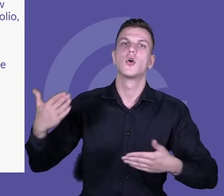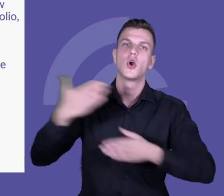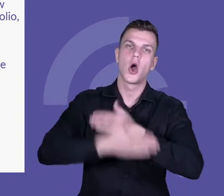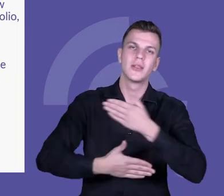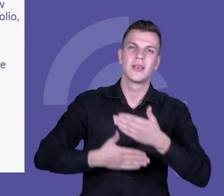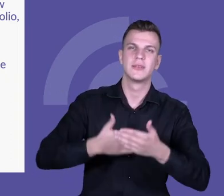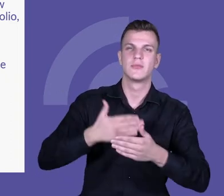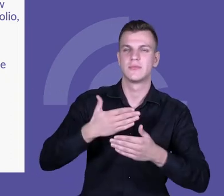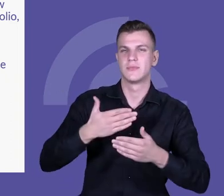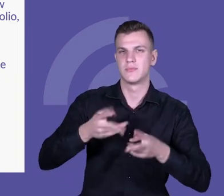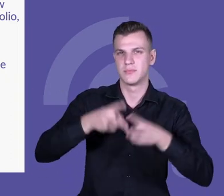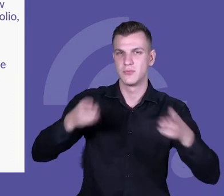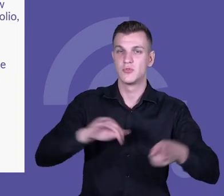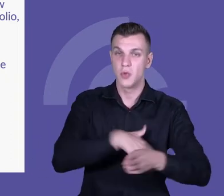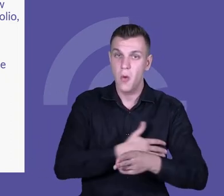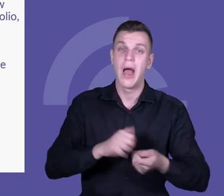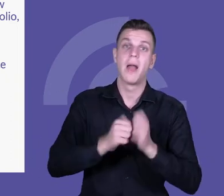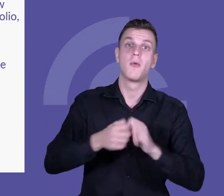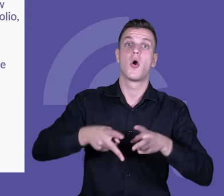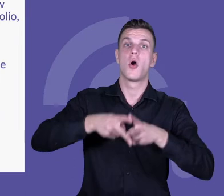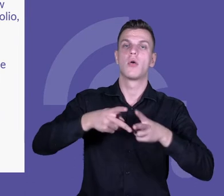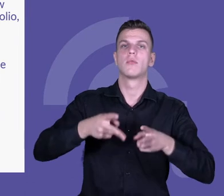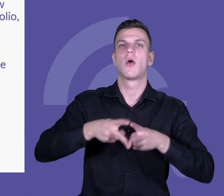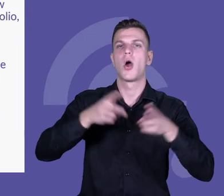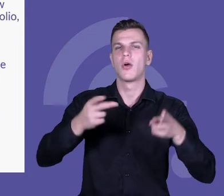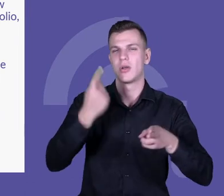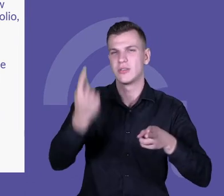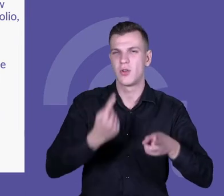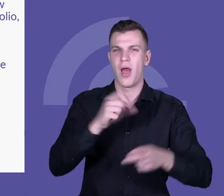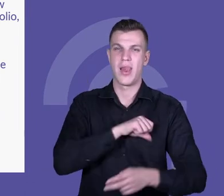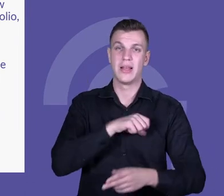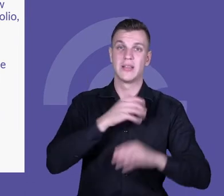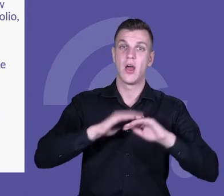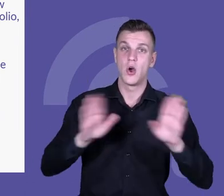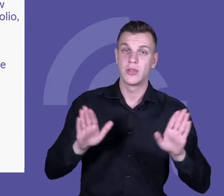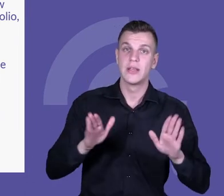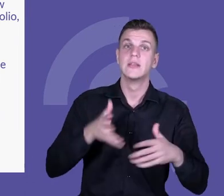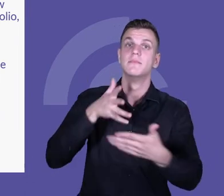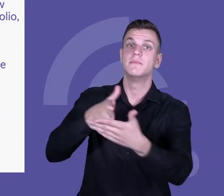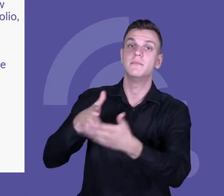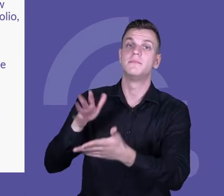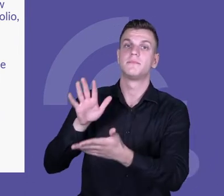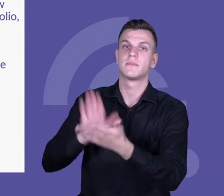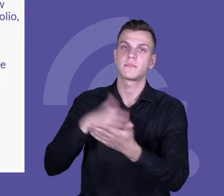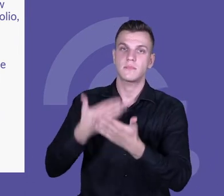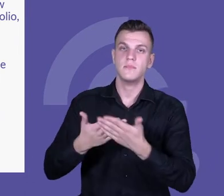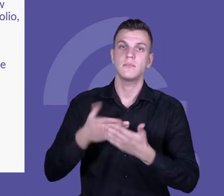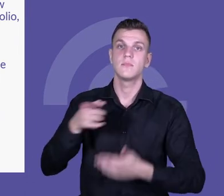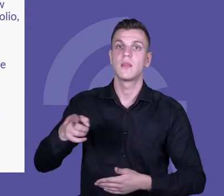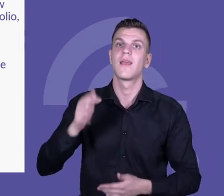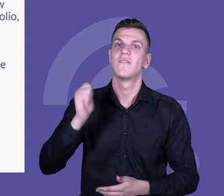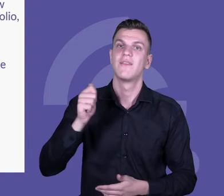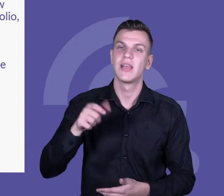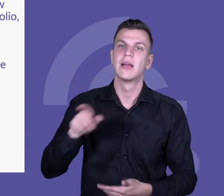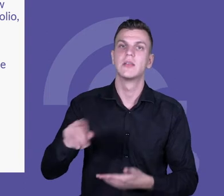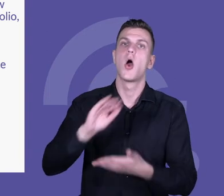roku szkolnego, czy to na koniec etapu edukacyjnego. Być może to jest jakiś kierunek, który warto rozważyć, że uczniowie otrzymują na koniec etapu edukacyjnego opisową ocenę swoich